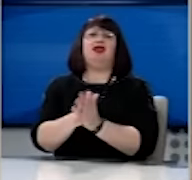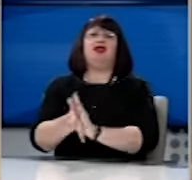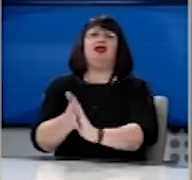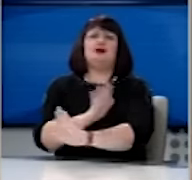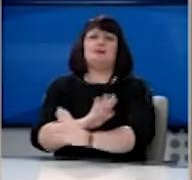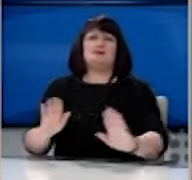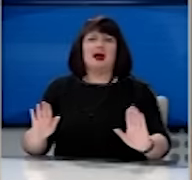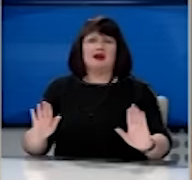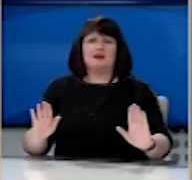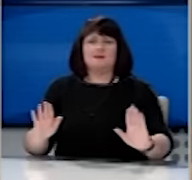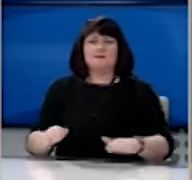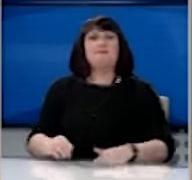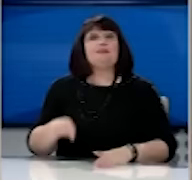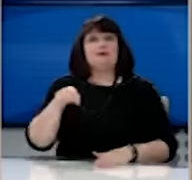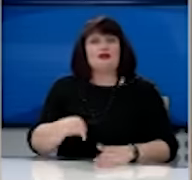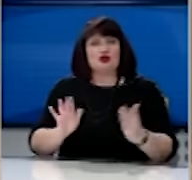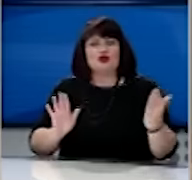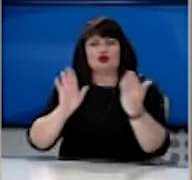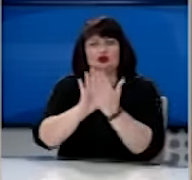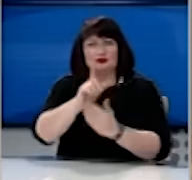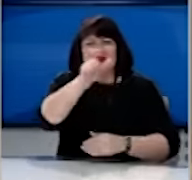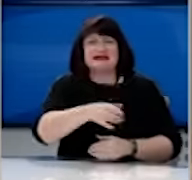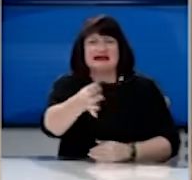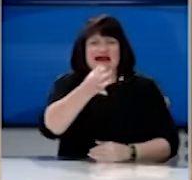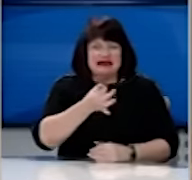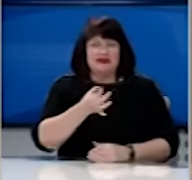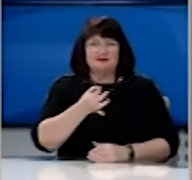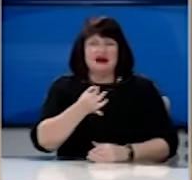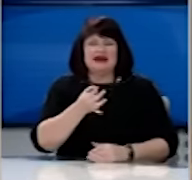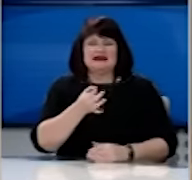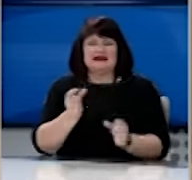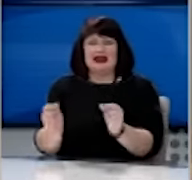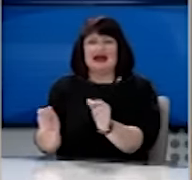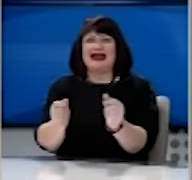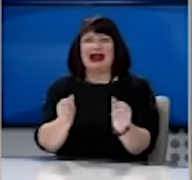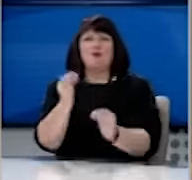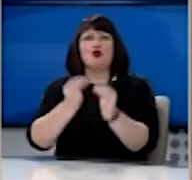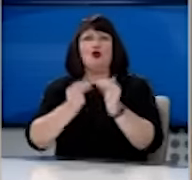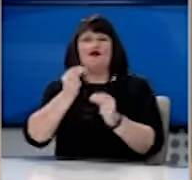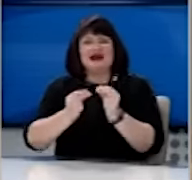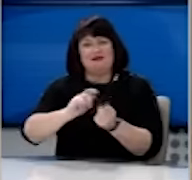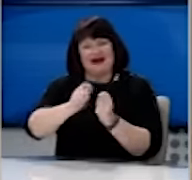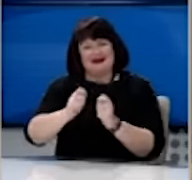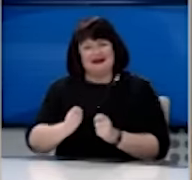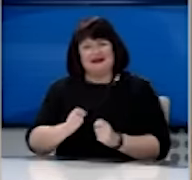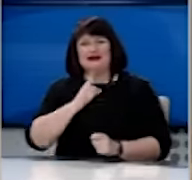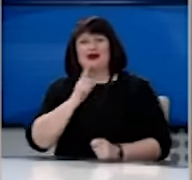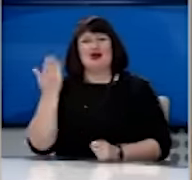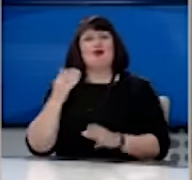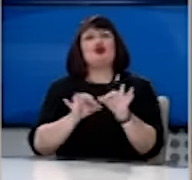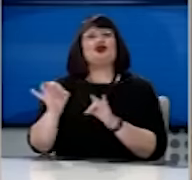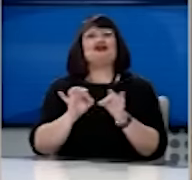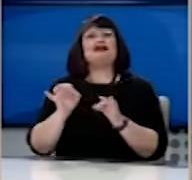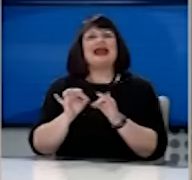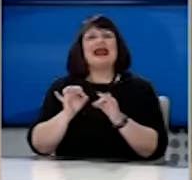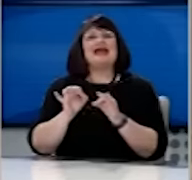να αντιμετωπίσετε αυτό που και εσείς ονομάζετε διαρθρωτικό πρόβλημα, όπως έλεγε και το σχέδιο